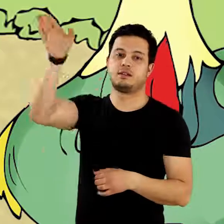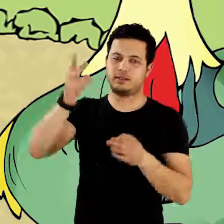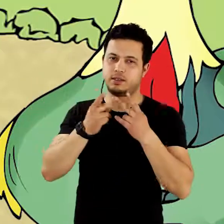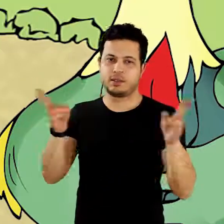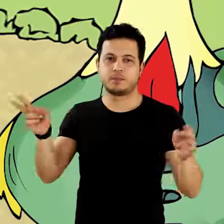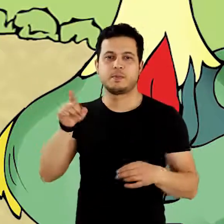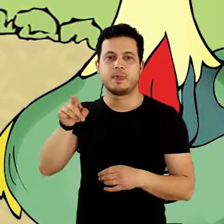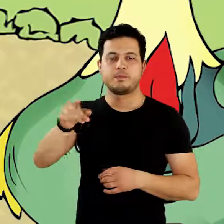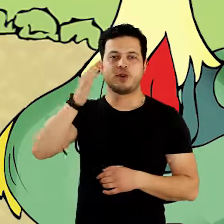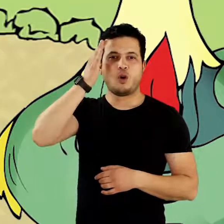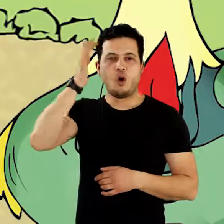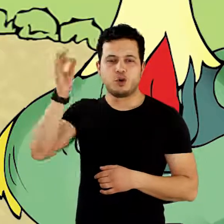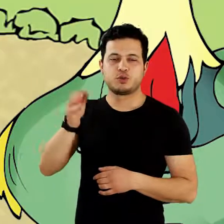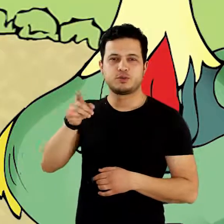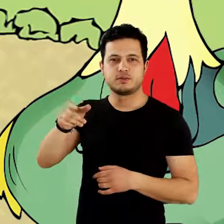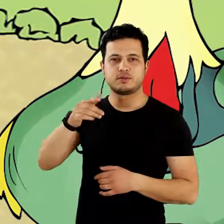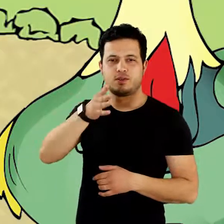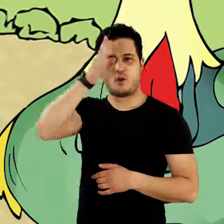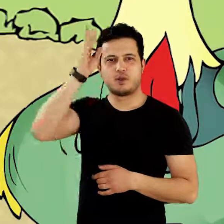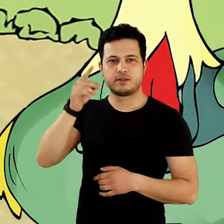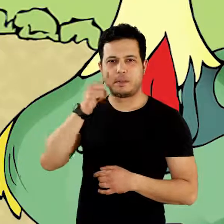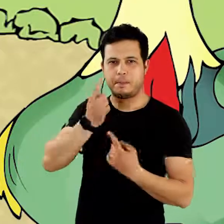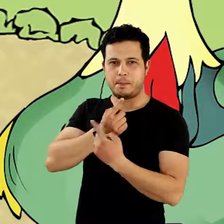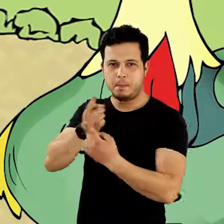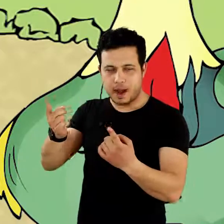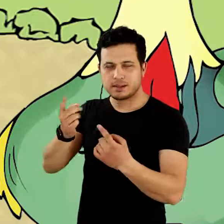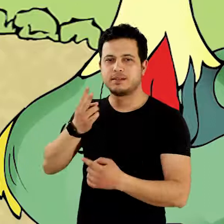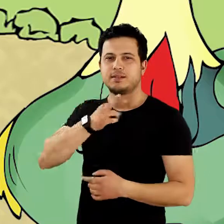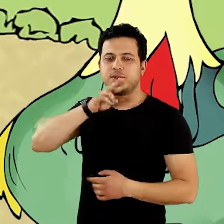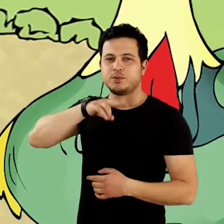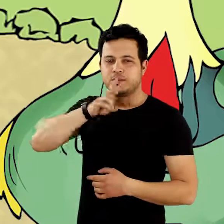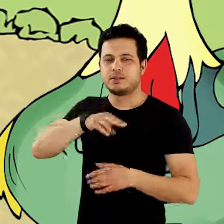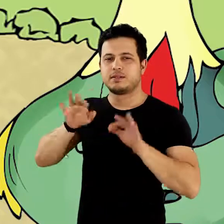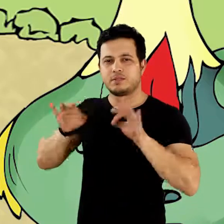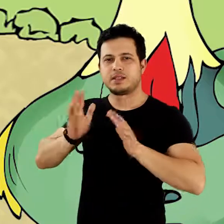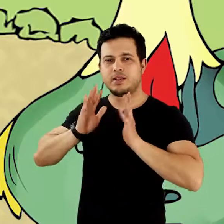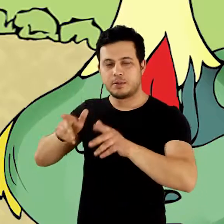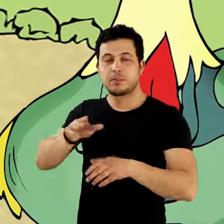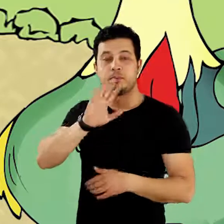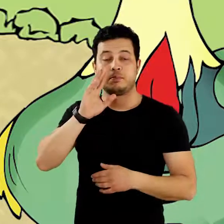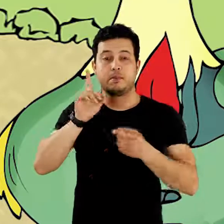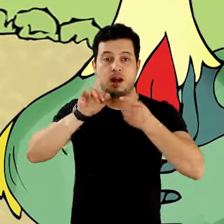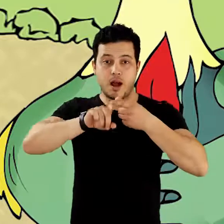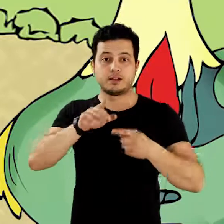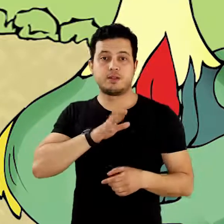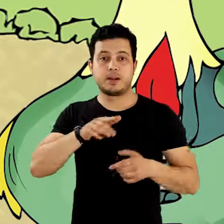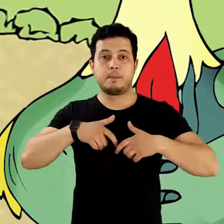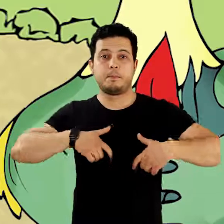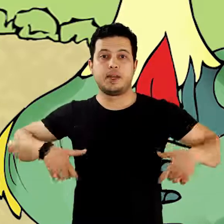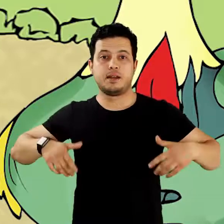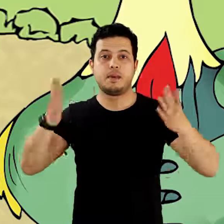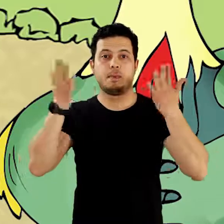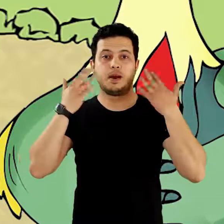ikizlerin kendi aralarındaki konuşmalarına gülümseyerek devam etti. Aynı zamanda da milli park. Üstelik burada